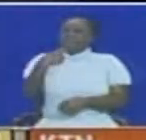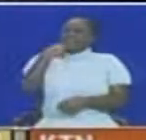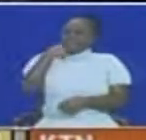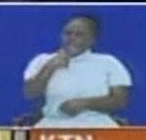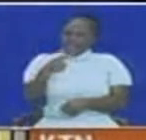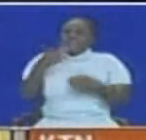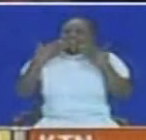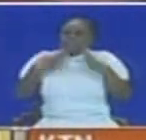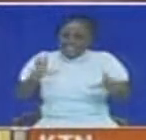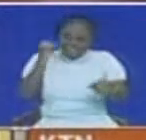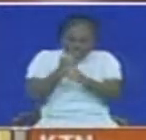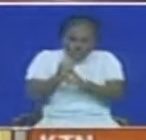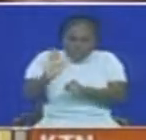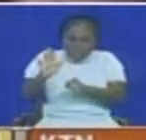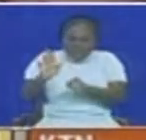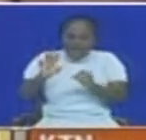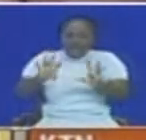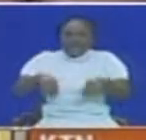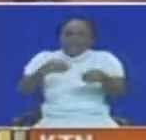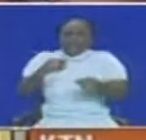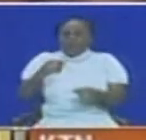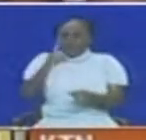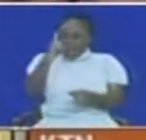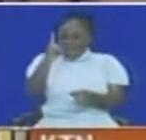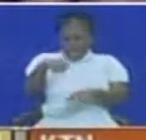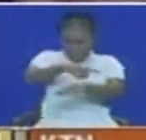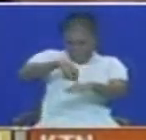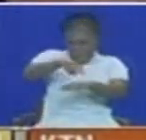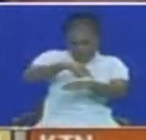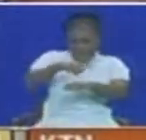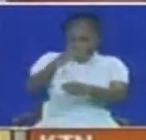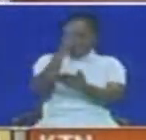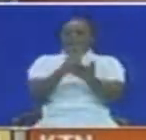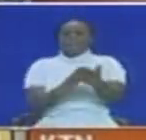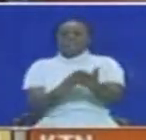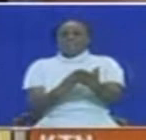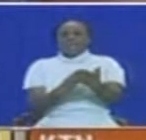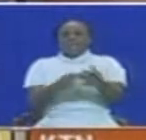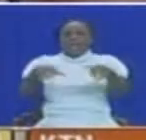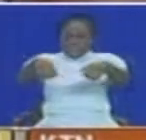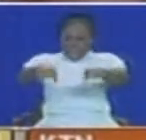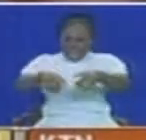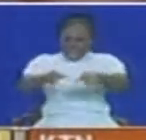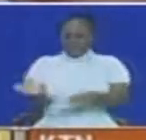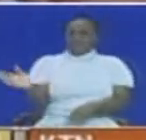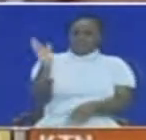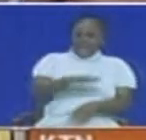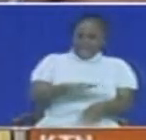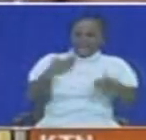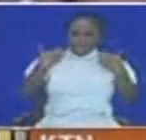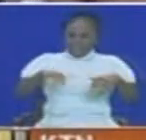amemaliza kazi yake, tumpatie 1.5 hour. pikipiki itakuwa imerudi na wale watu walienda na